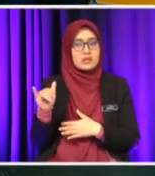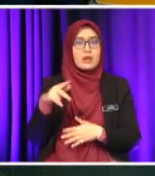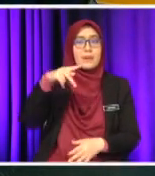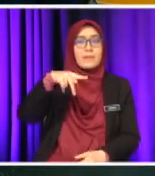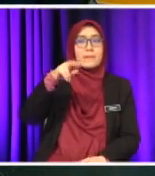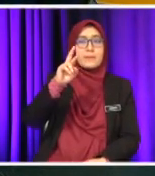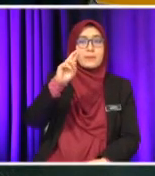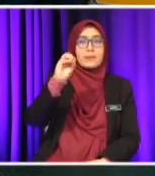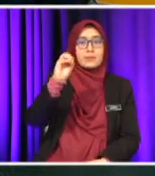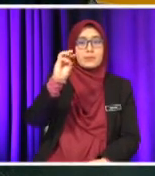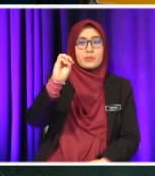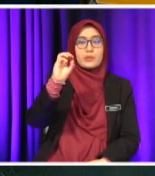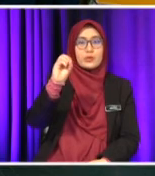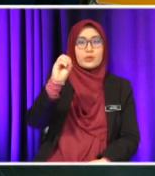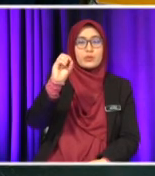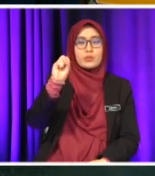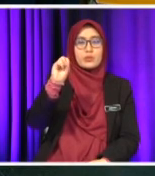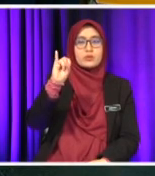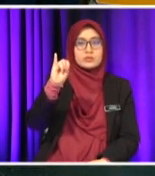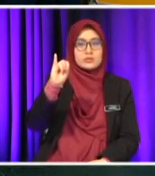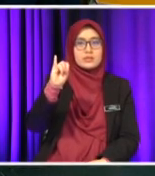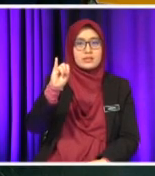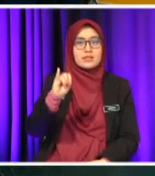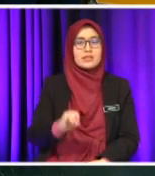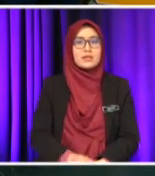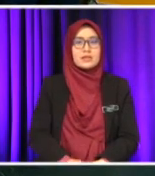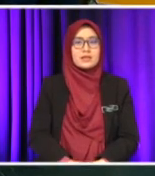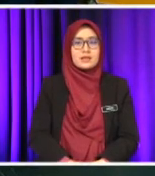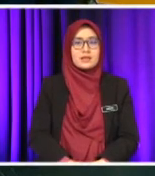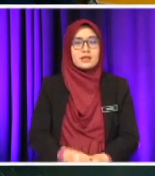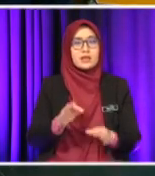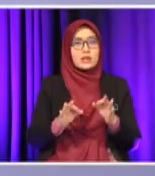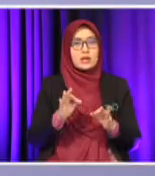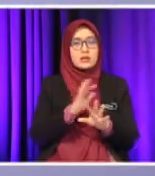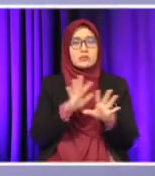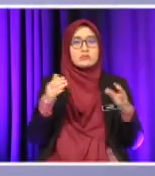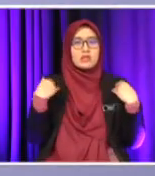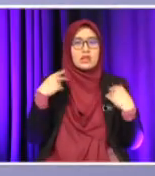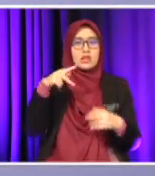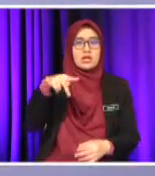produksi ini jego saya pasti pembeli pun tak tahu kan